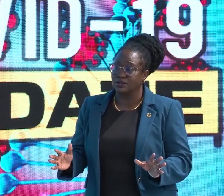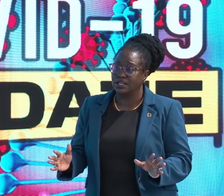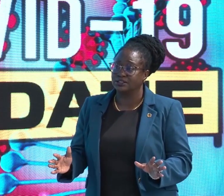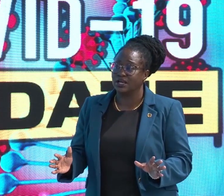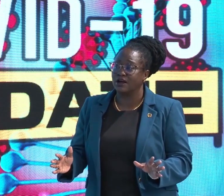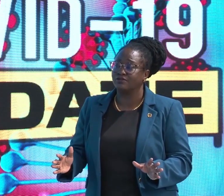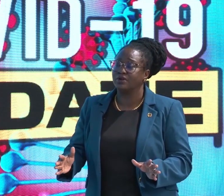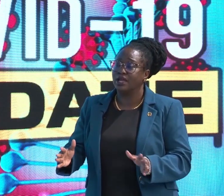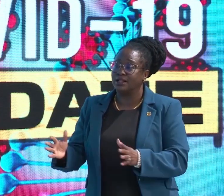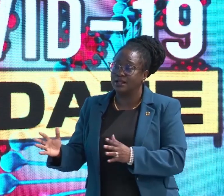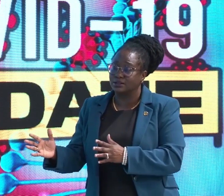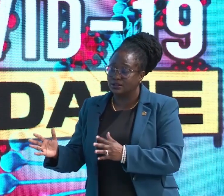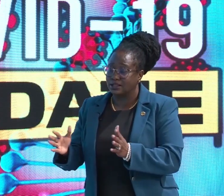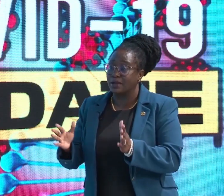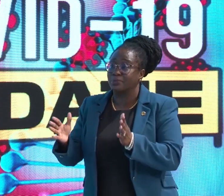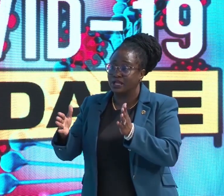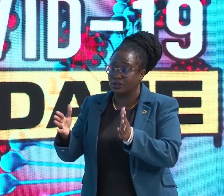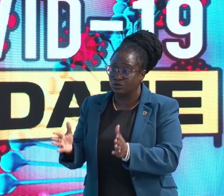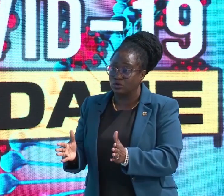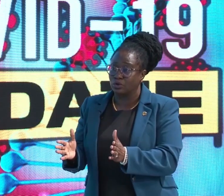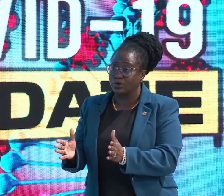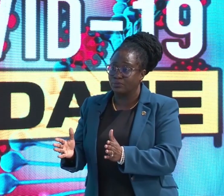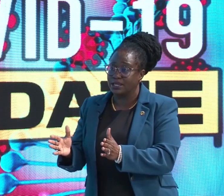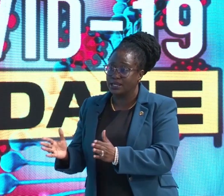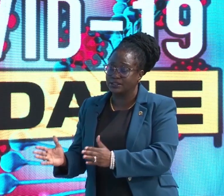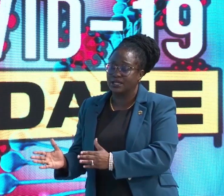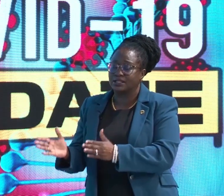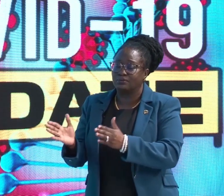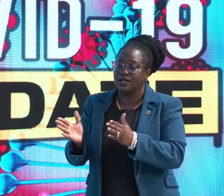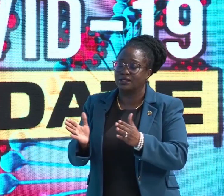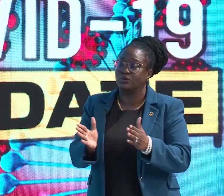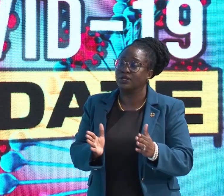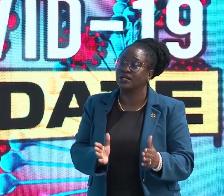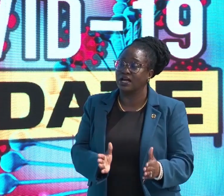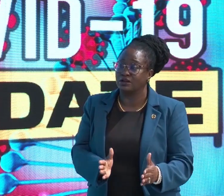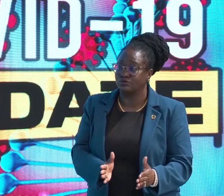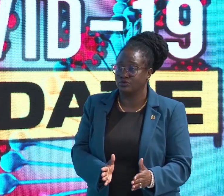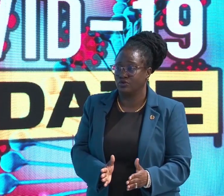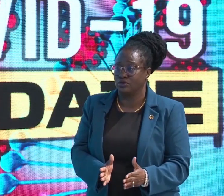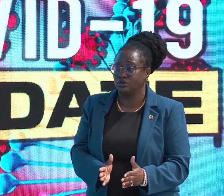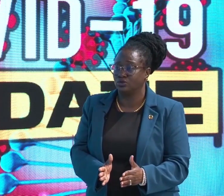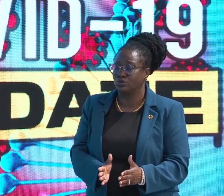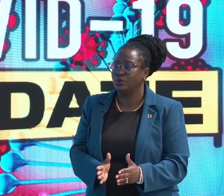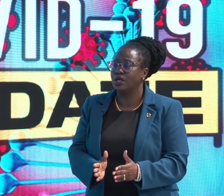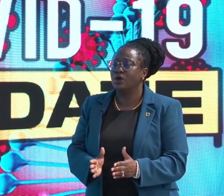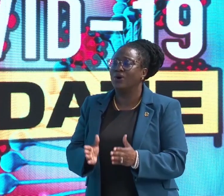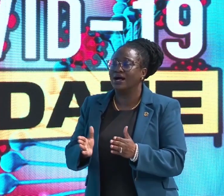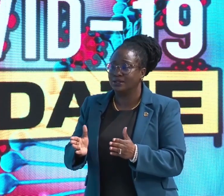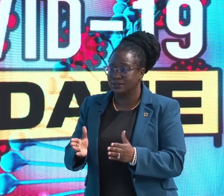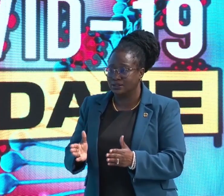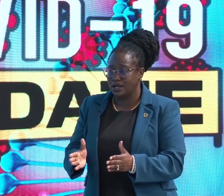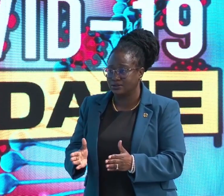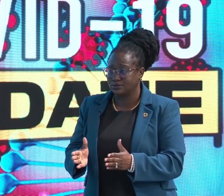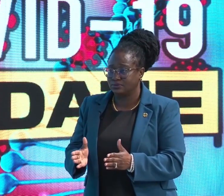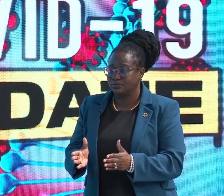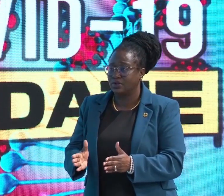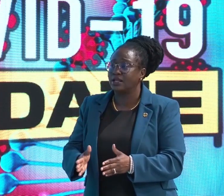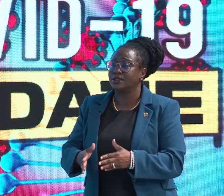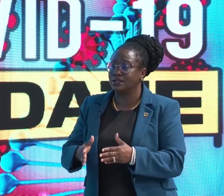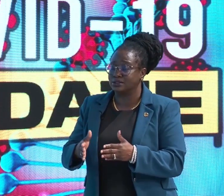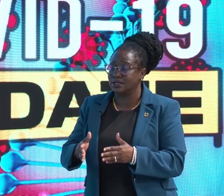dat netjes af en dan heb je dat natuurlijk weer beheerst en dan maak je je weer klaar voor de volgende groep. We hadden